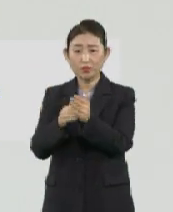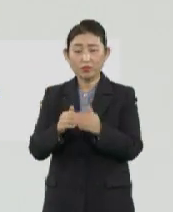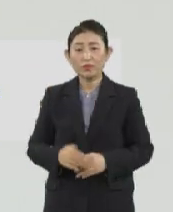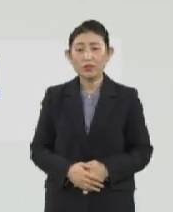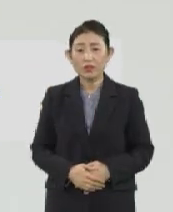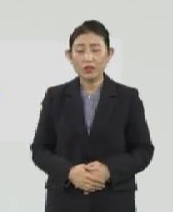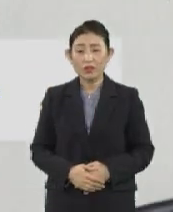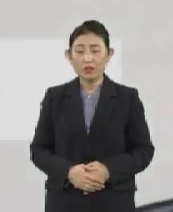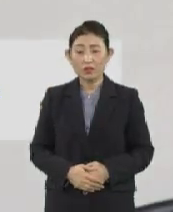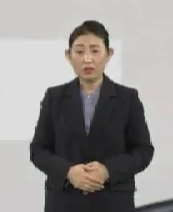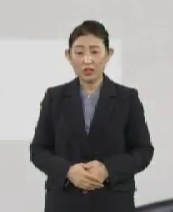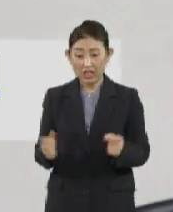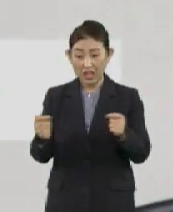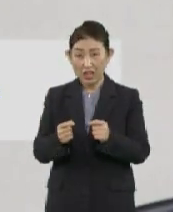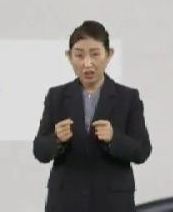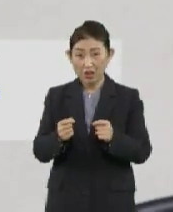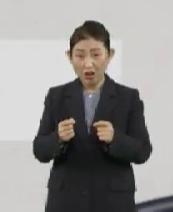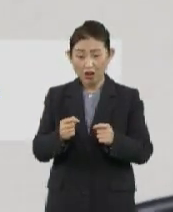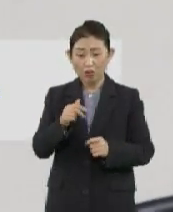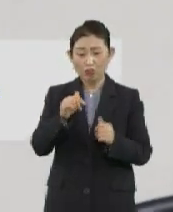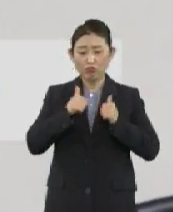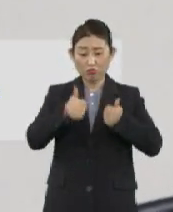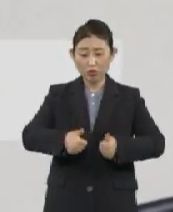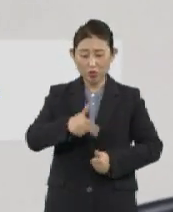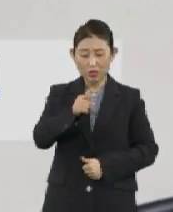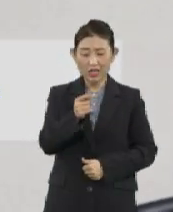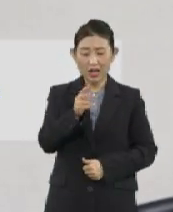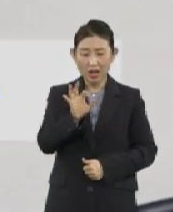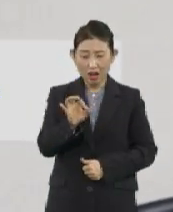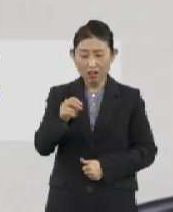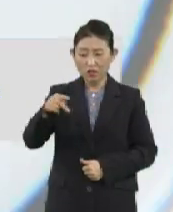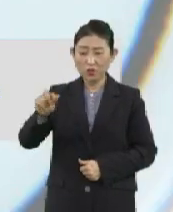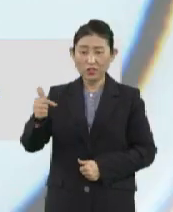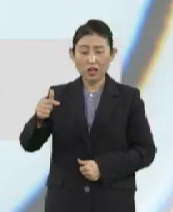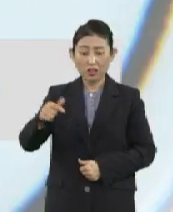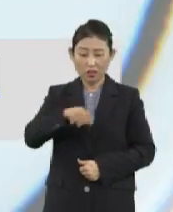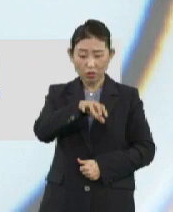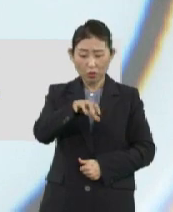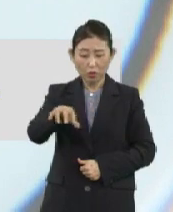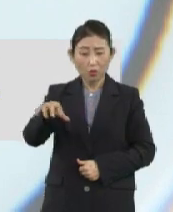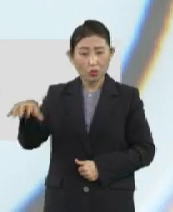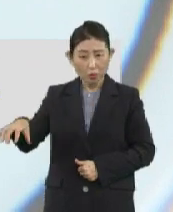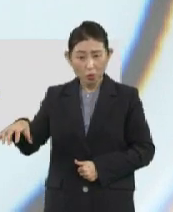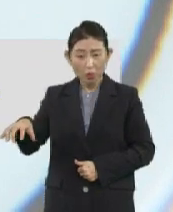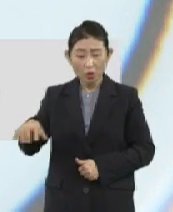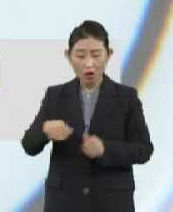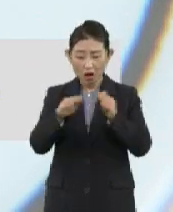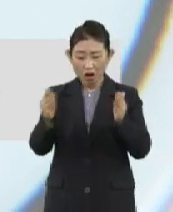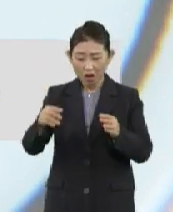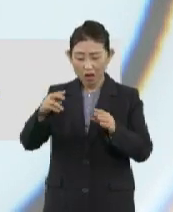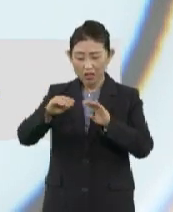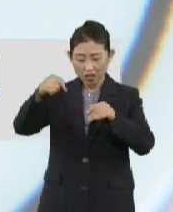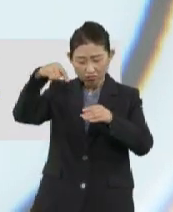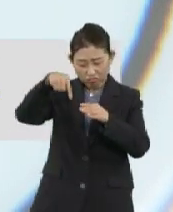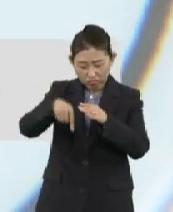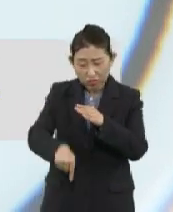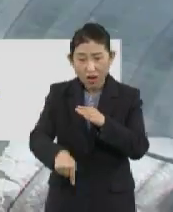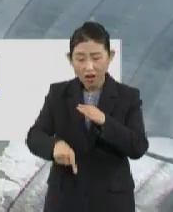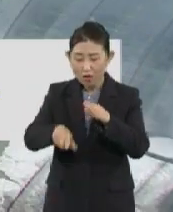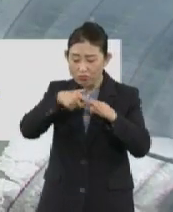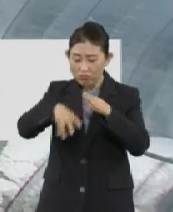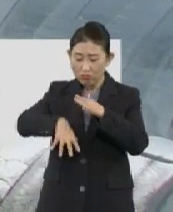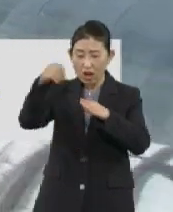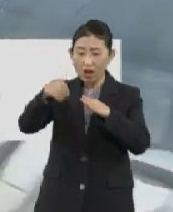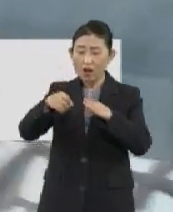동생 여러분 백제 부 인근 부요 군자 합리와 져 성리 일대 300여 농가에서 250여개 관정을 개발해 지하수를